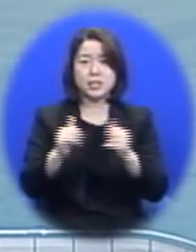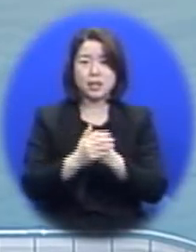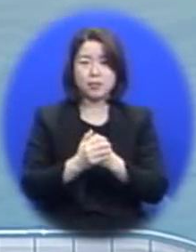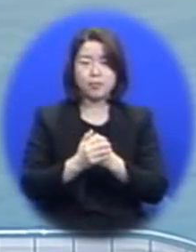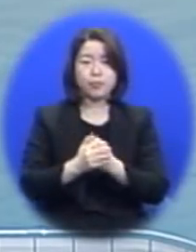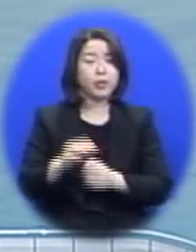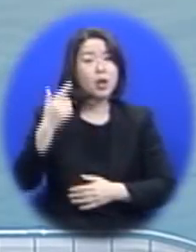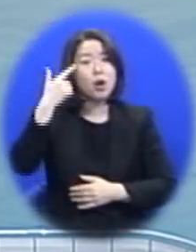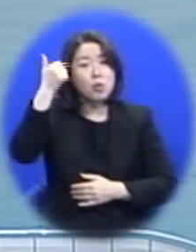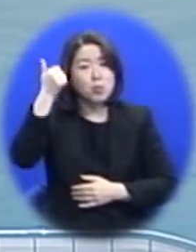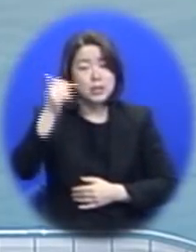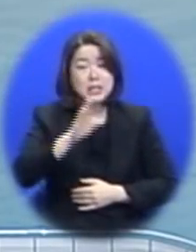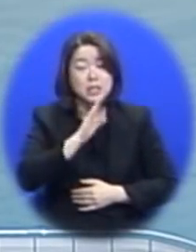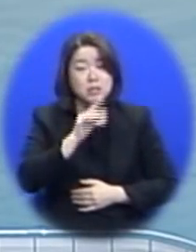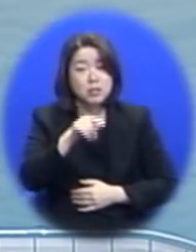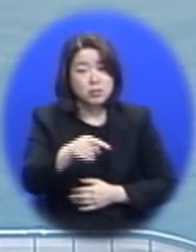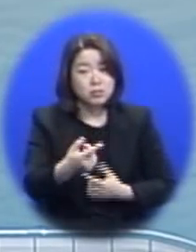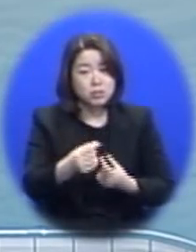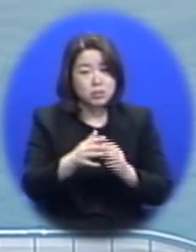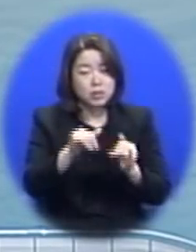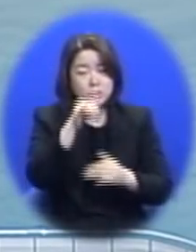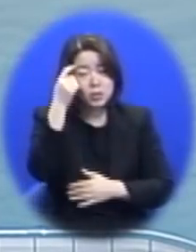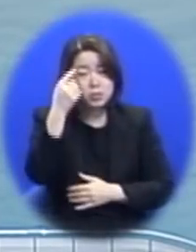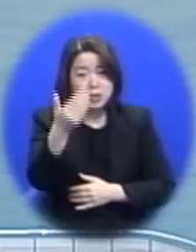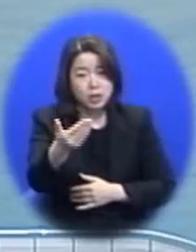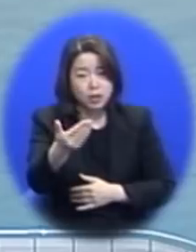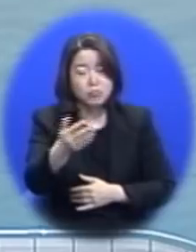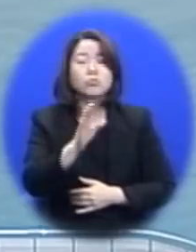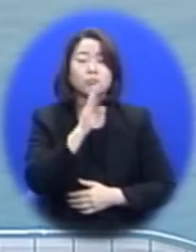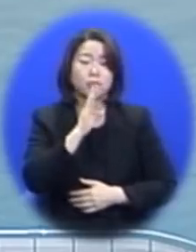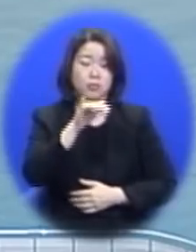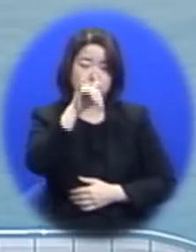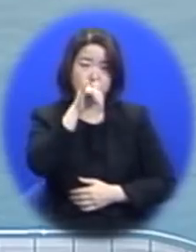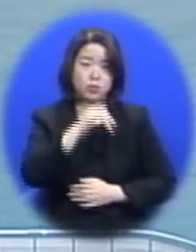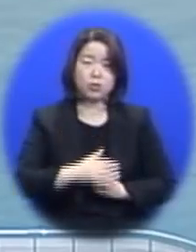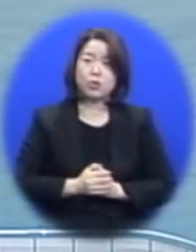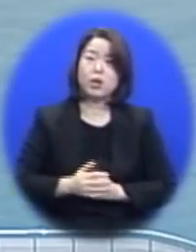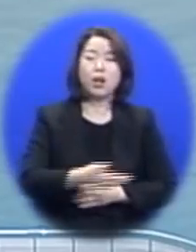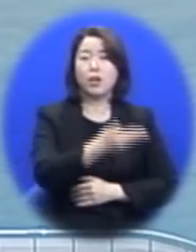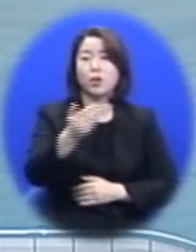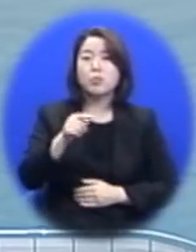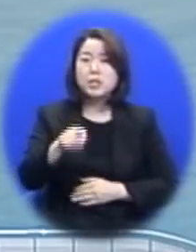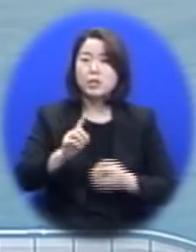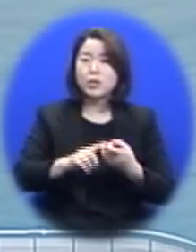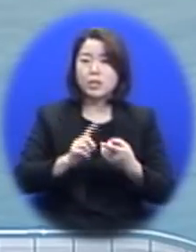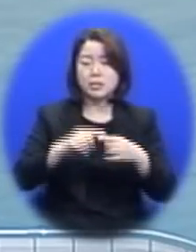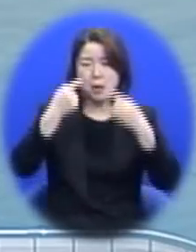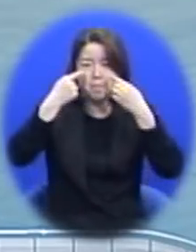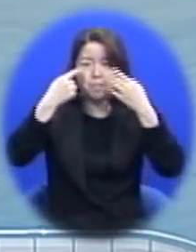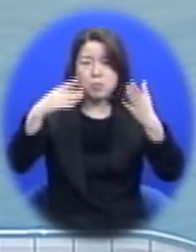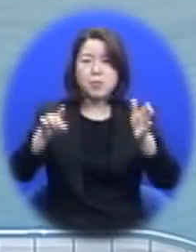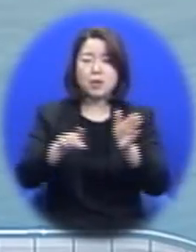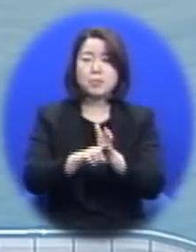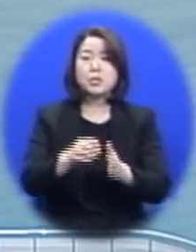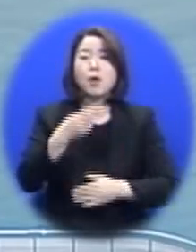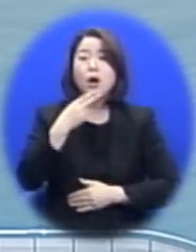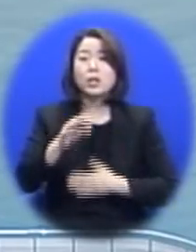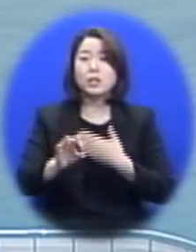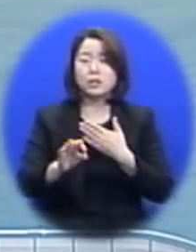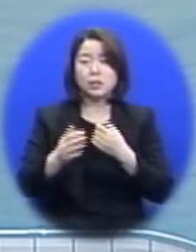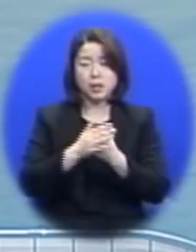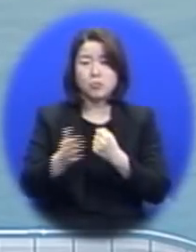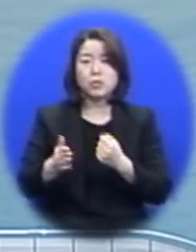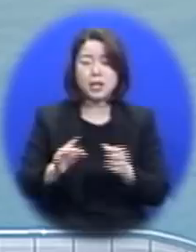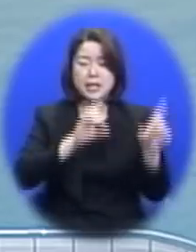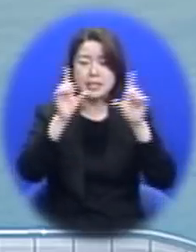목사님 실제로 그런 사람이 있겠어요? 있습니다. 여러분이 이 점에 대해서 분명한 믿음이 없으니까 삶이